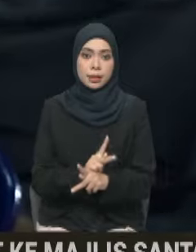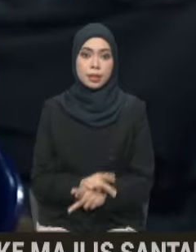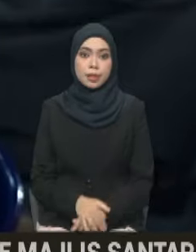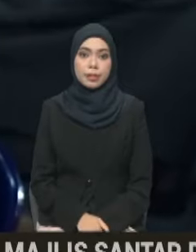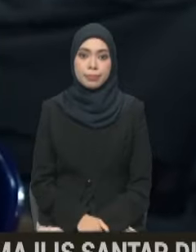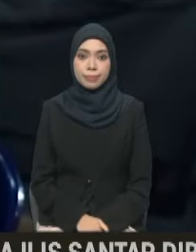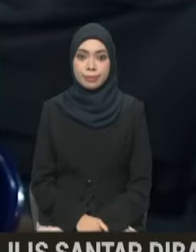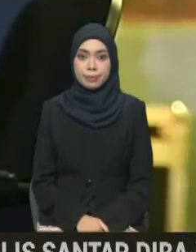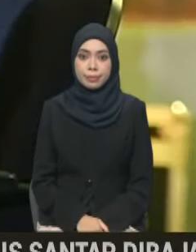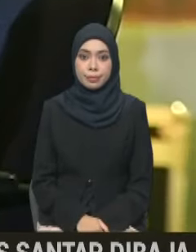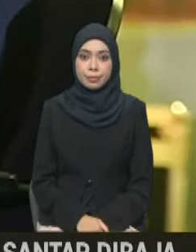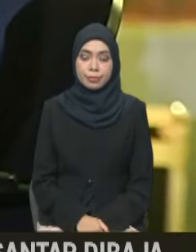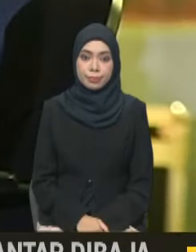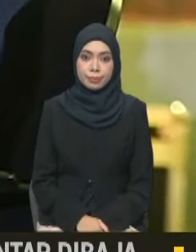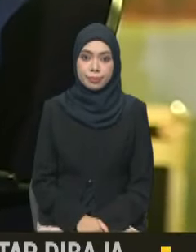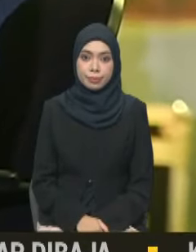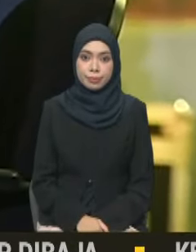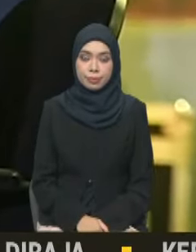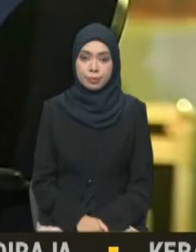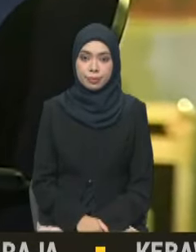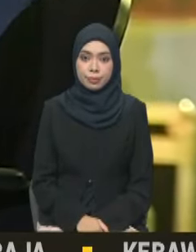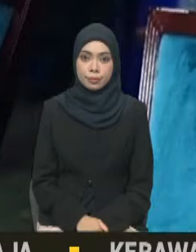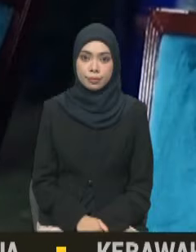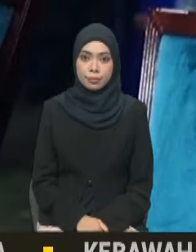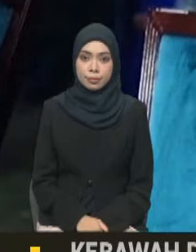Disalahgunakan akal, maka